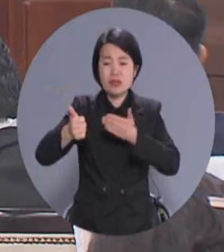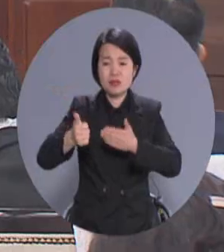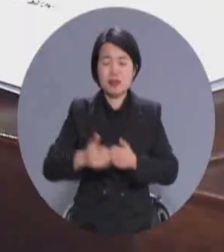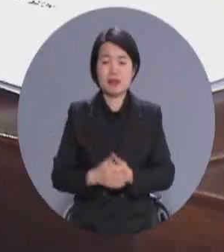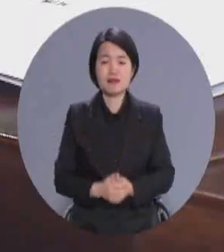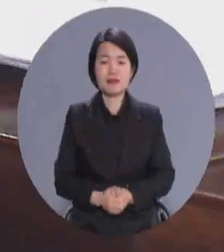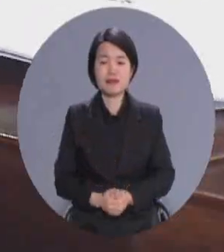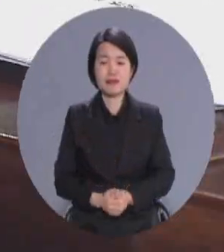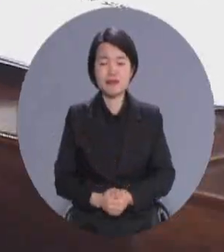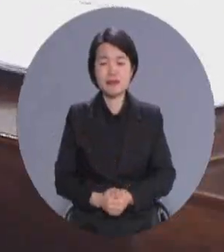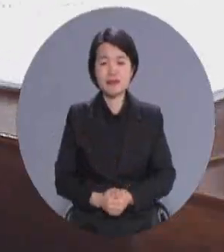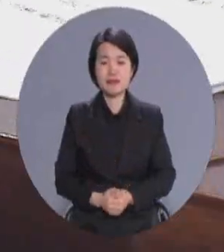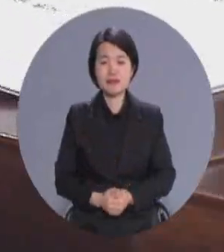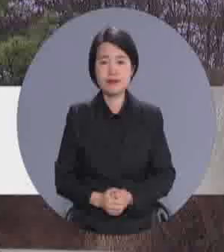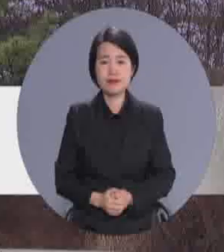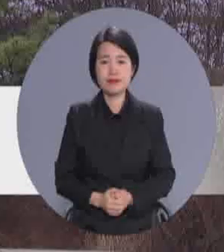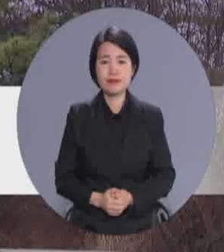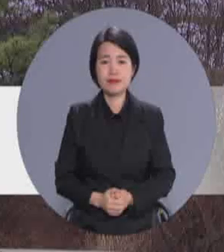권고했습니다.